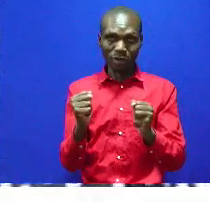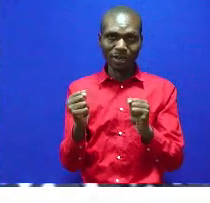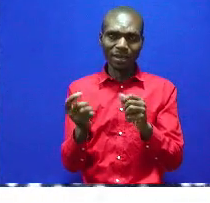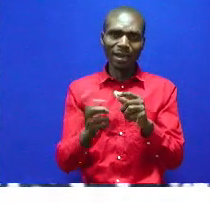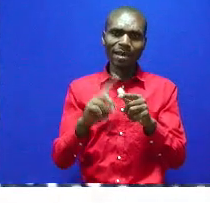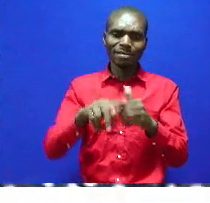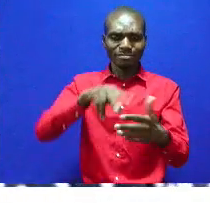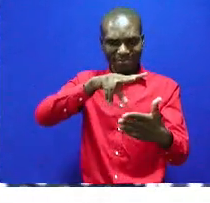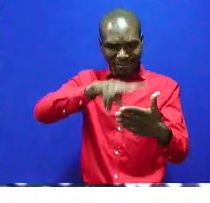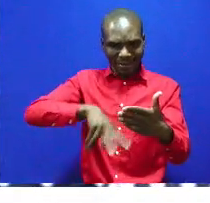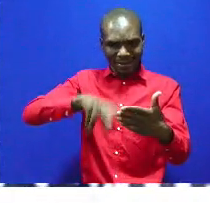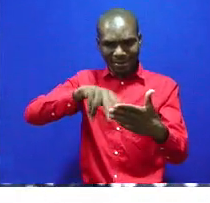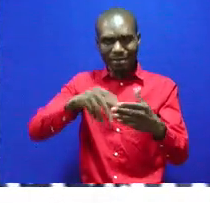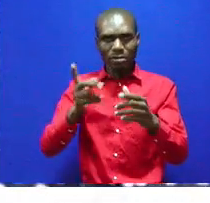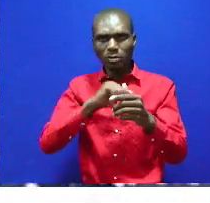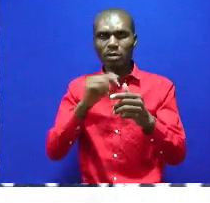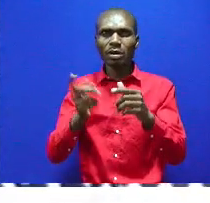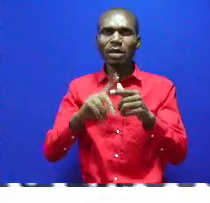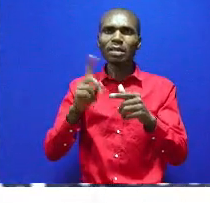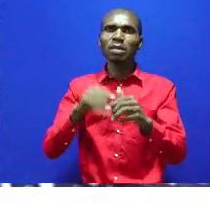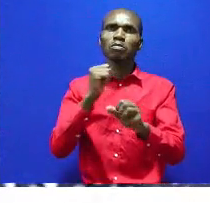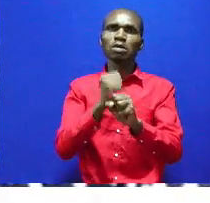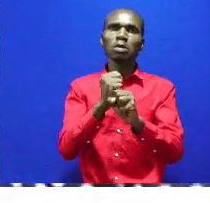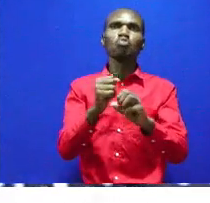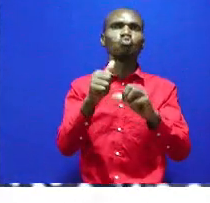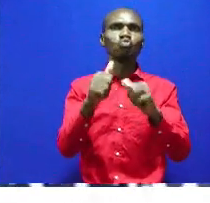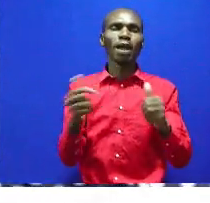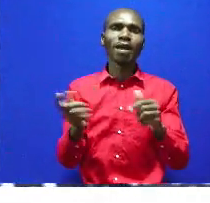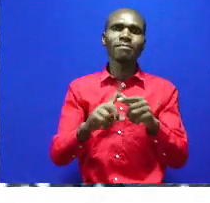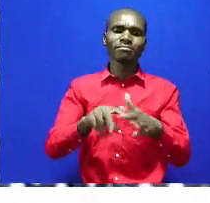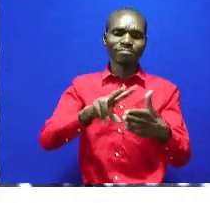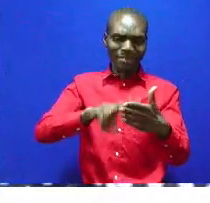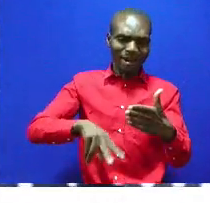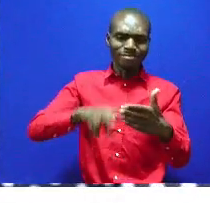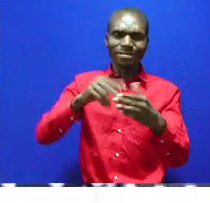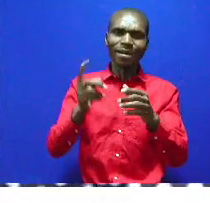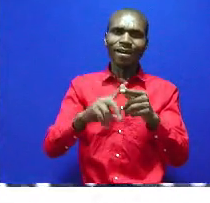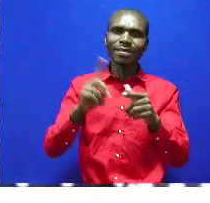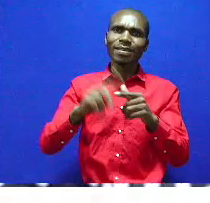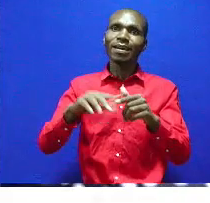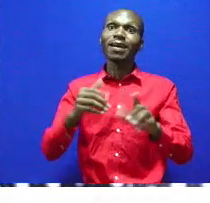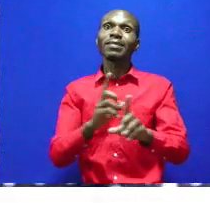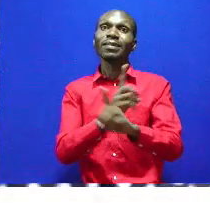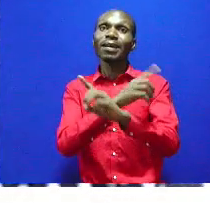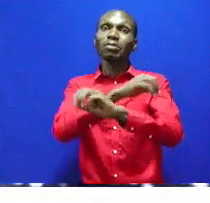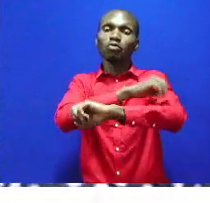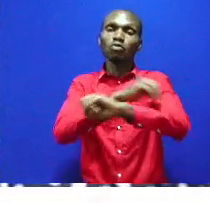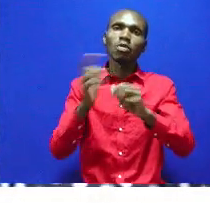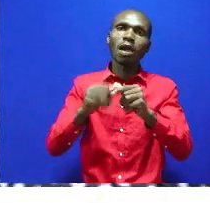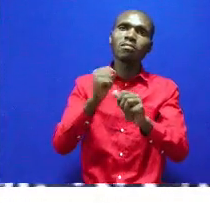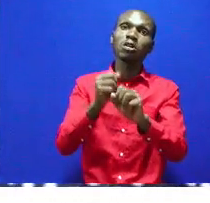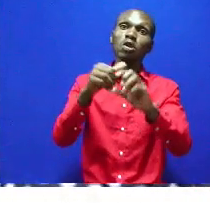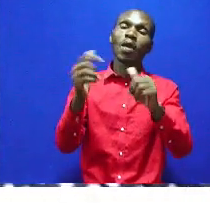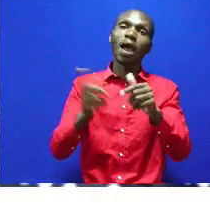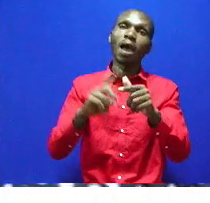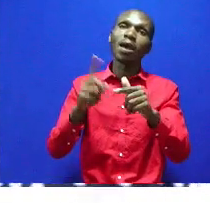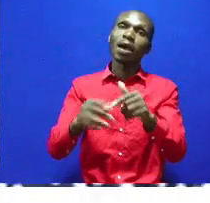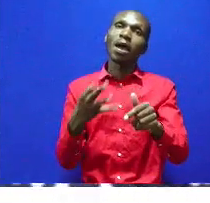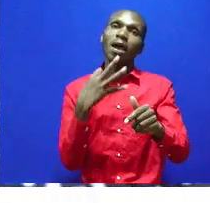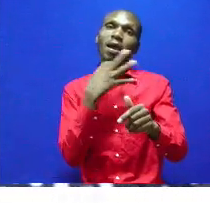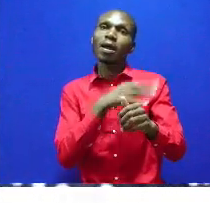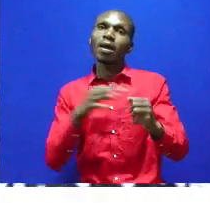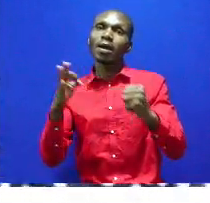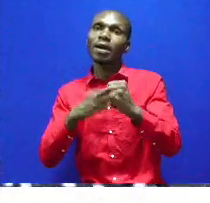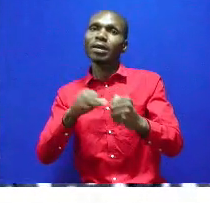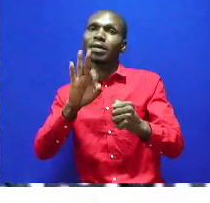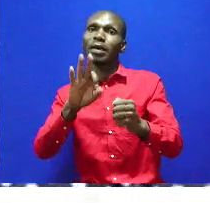Alisoma sakawa, akifanya bidii sana, kasoma tengecha, kapaformu vizuri, akapata 383